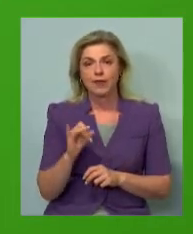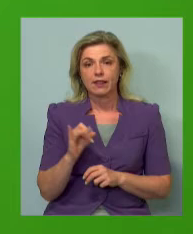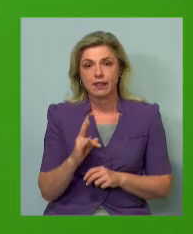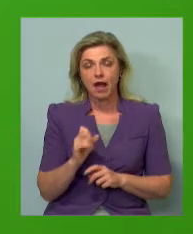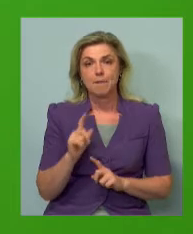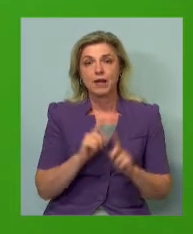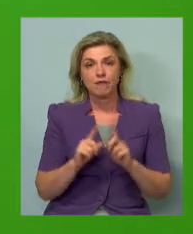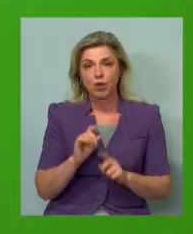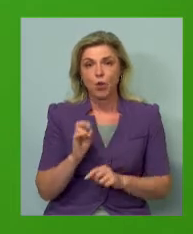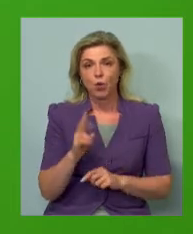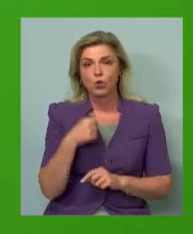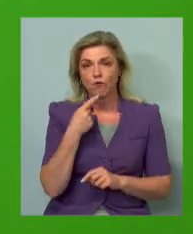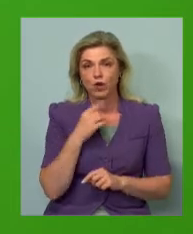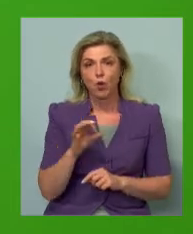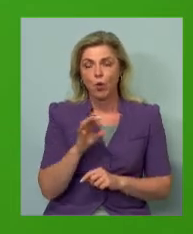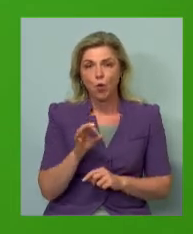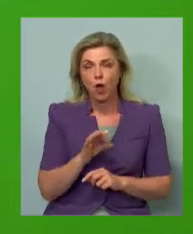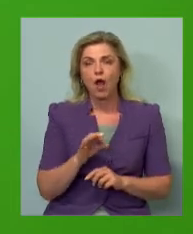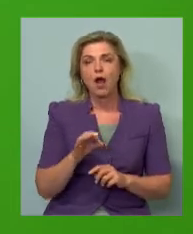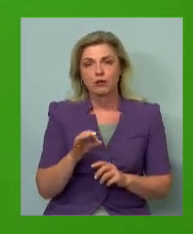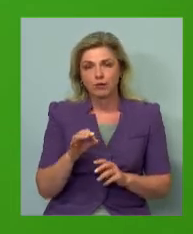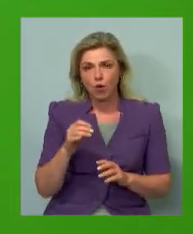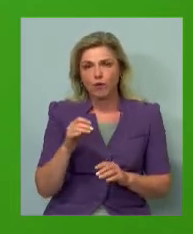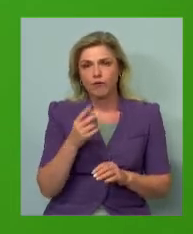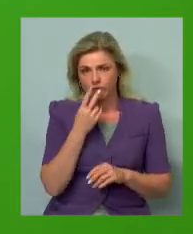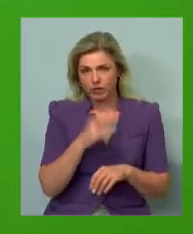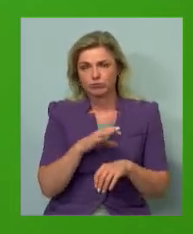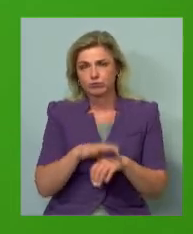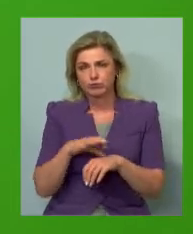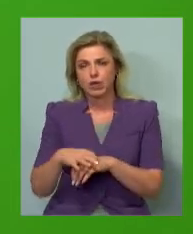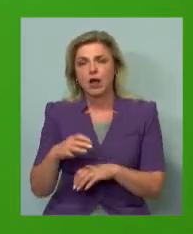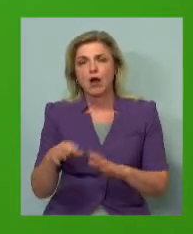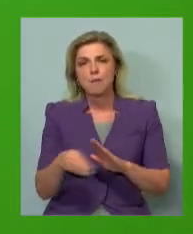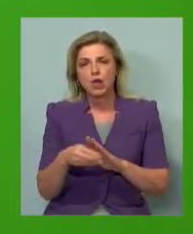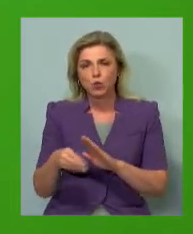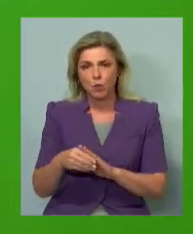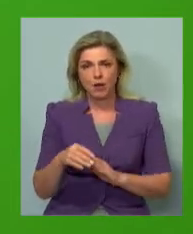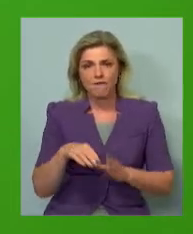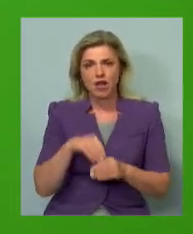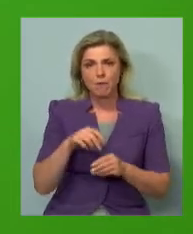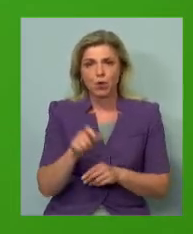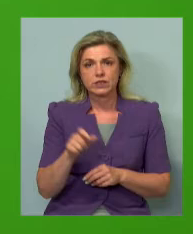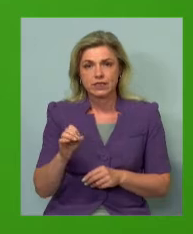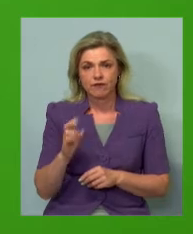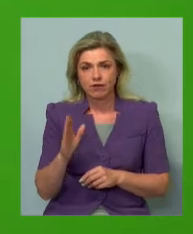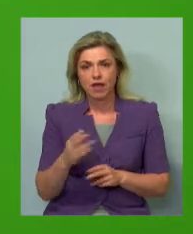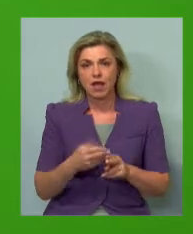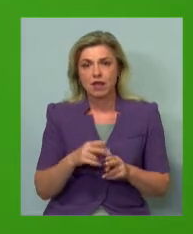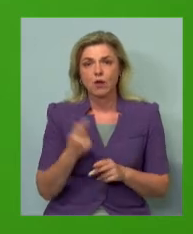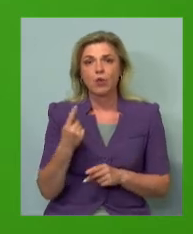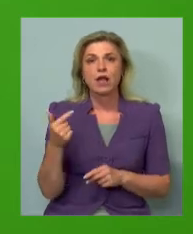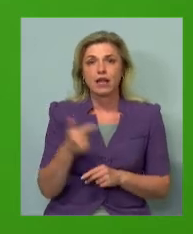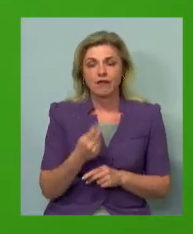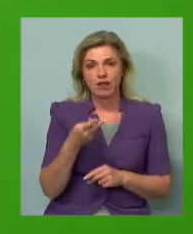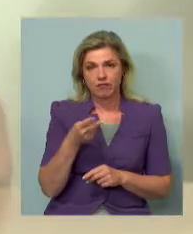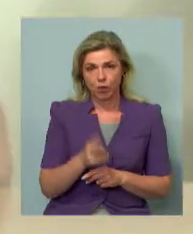брифінгу він говорив про ознаки підкупу виборців, а саме про вартість, яку не мають перевищувати агітаційні матеріали. Це 1 гривня 2